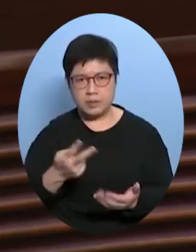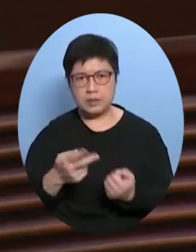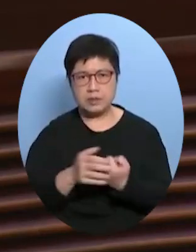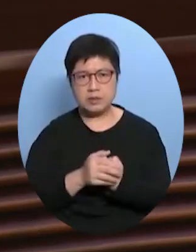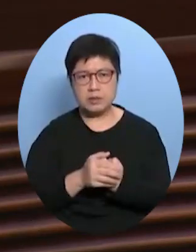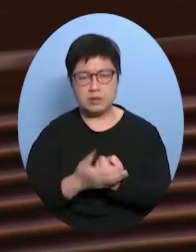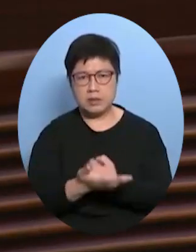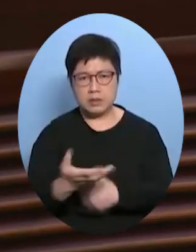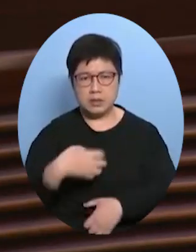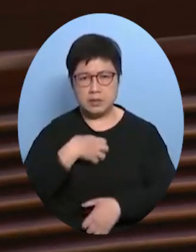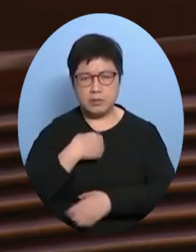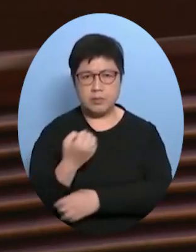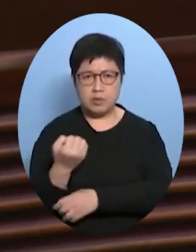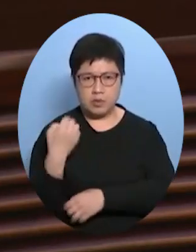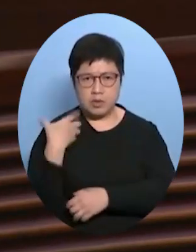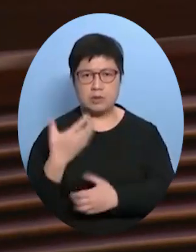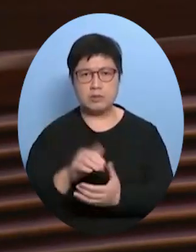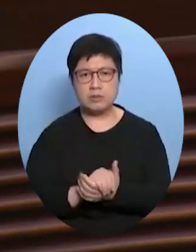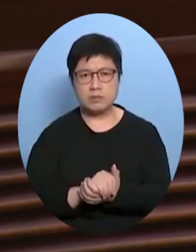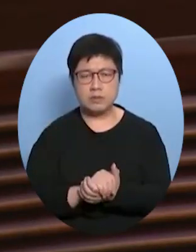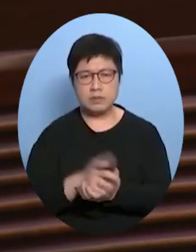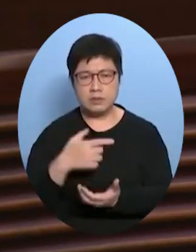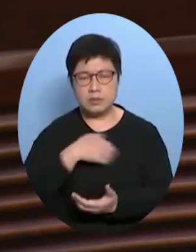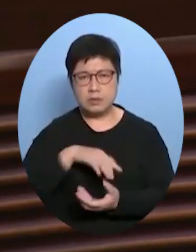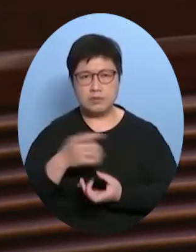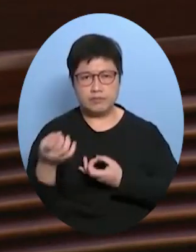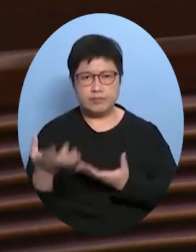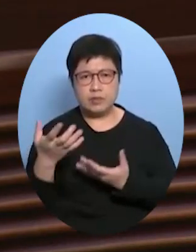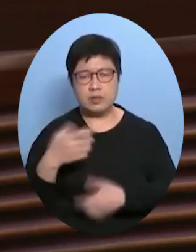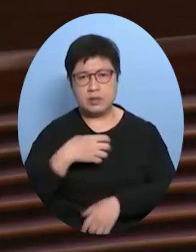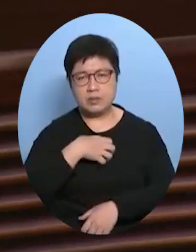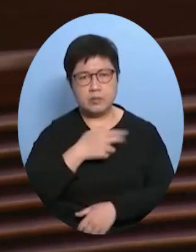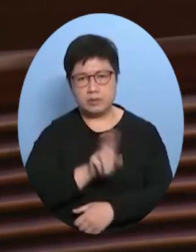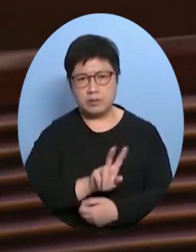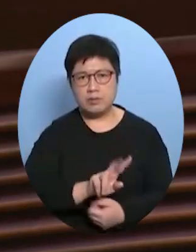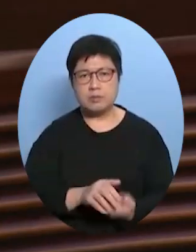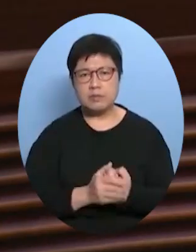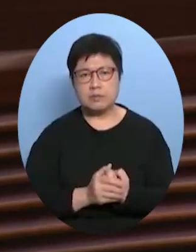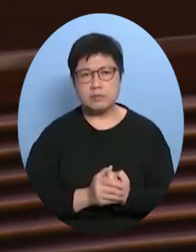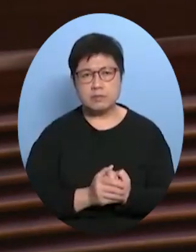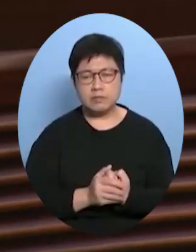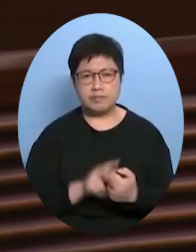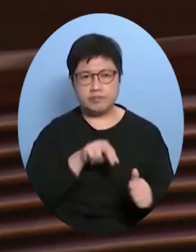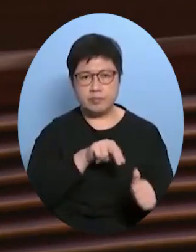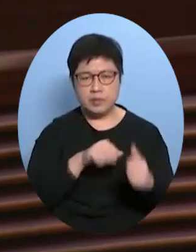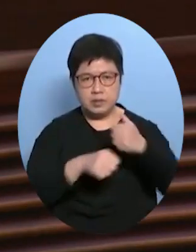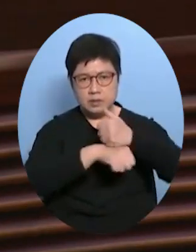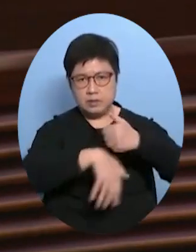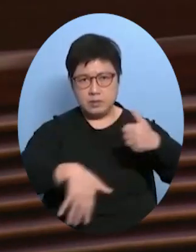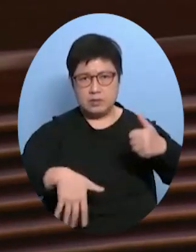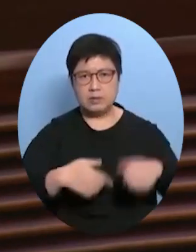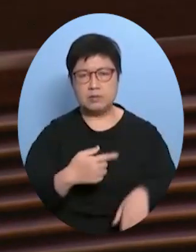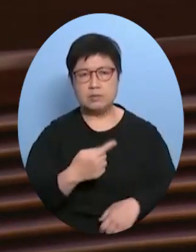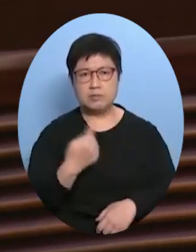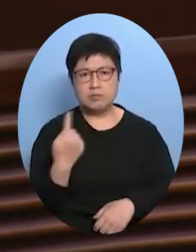當時的無力感，我們亦都是身在其中，身同感受。在管治架構內，我們每一